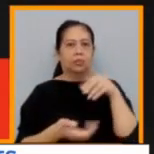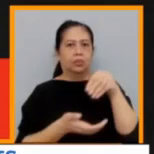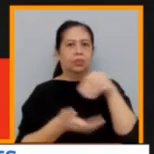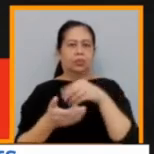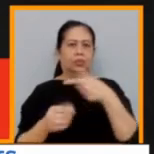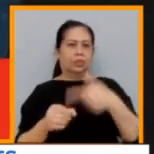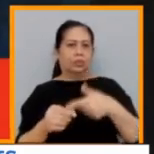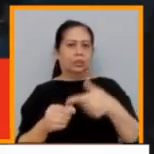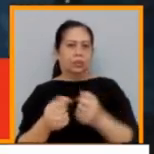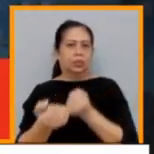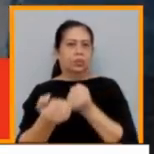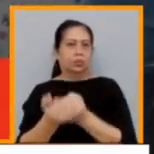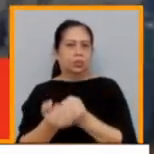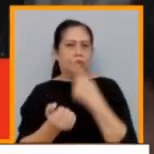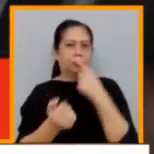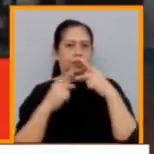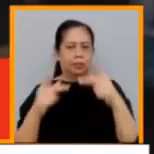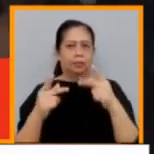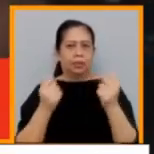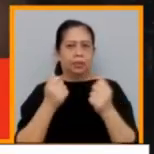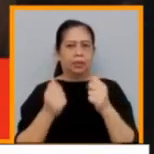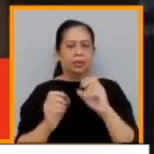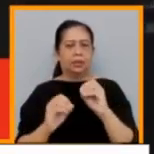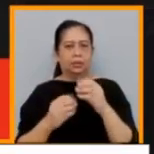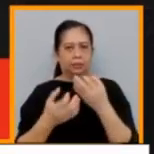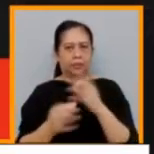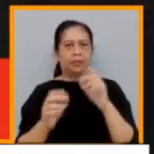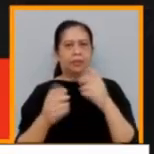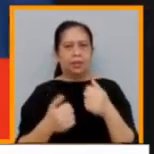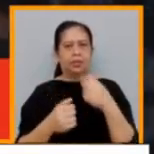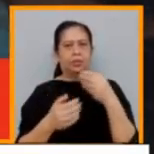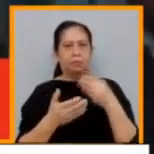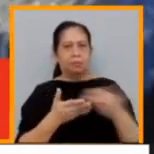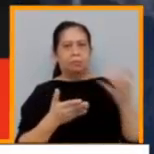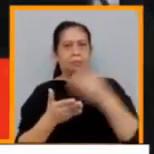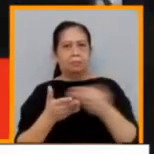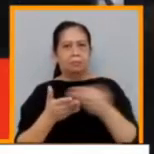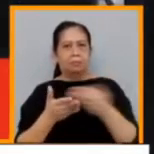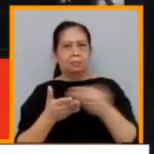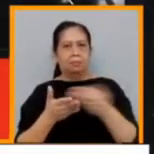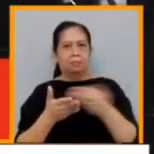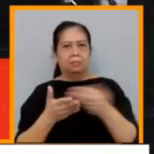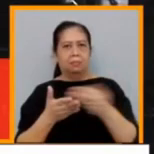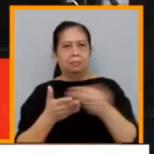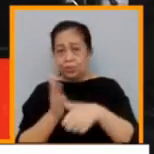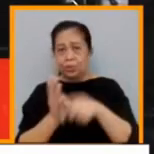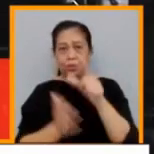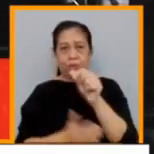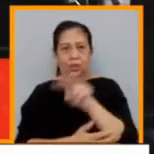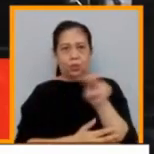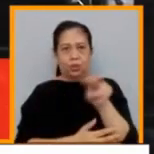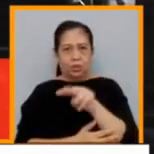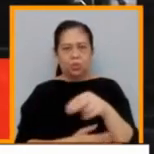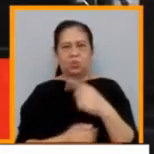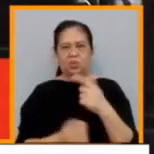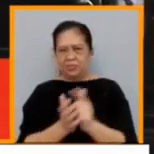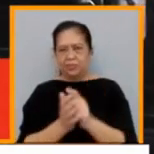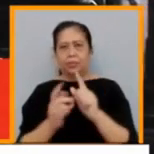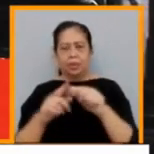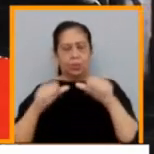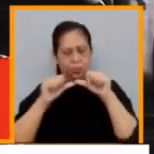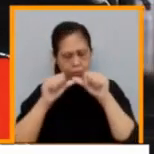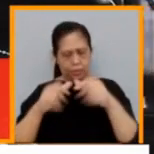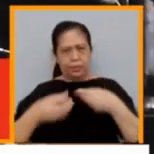sasakyan. Exempted na ito sa public spending ban para sa eleksyon 2022. Kaya maaari nang ituloy ang pamimigay ng